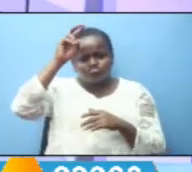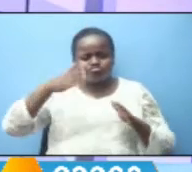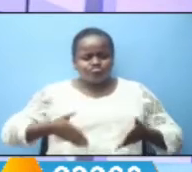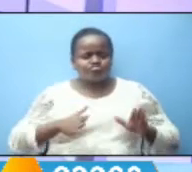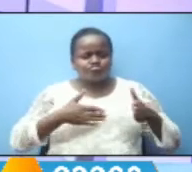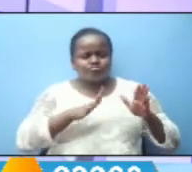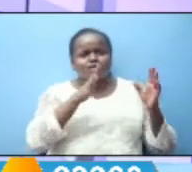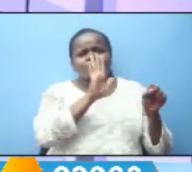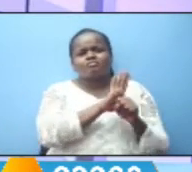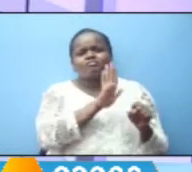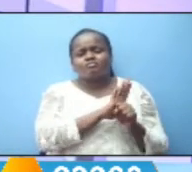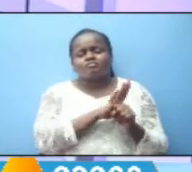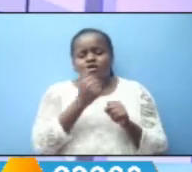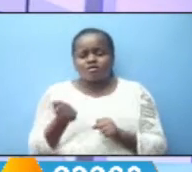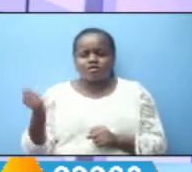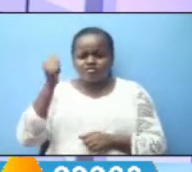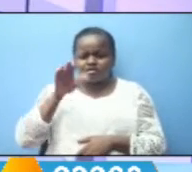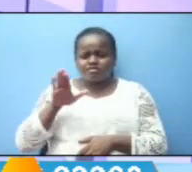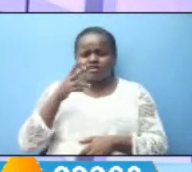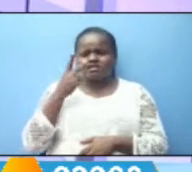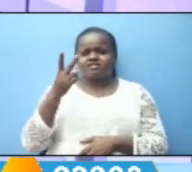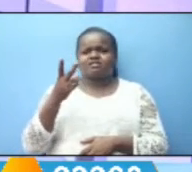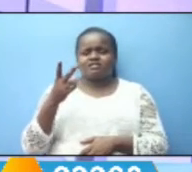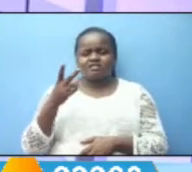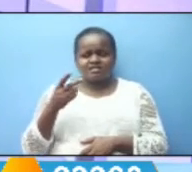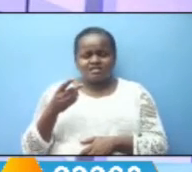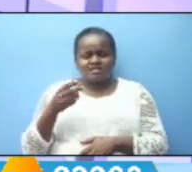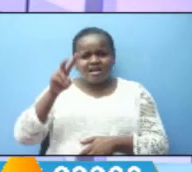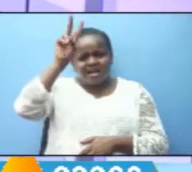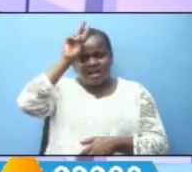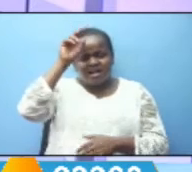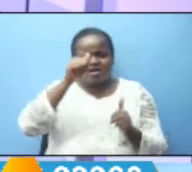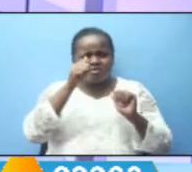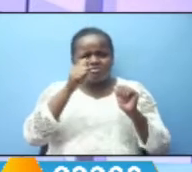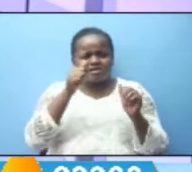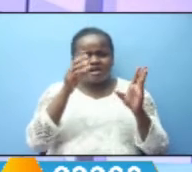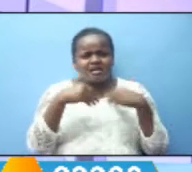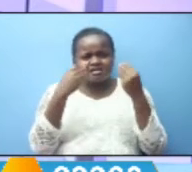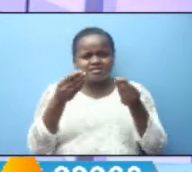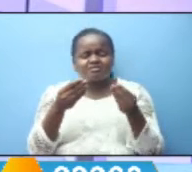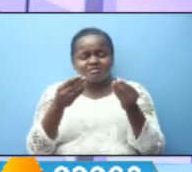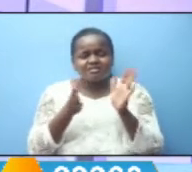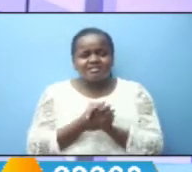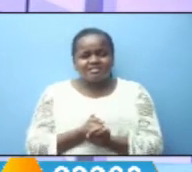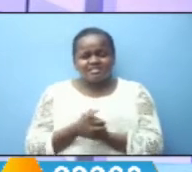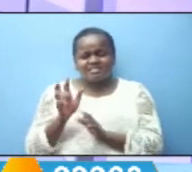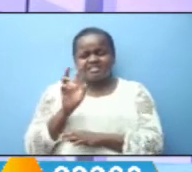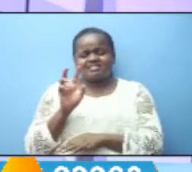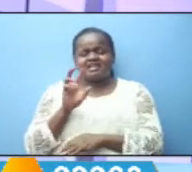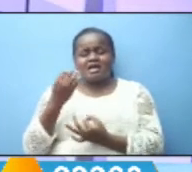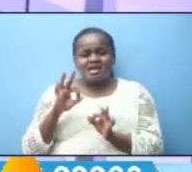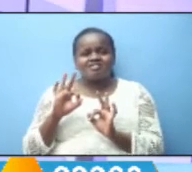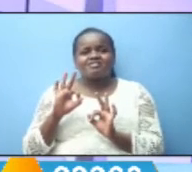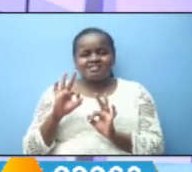gugiciarana mundu ni akirokaga o ruciini ukirora kana hihi kagondu gaka ni kariku gagakorwo akineo agikirore kana